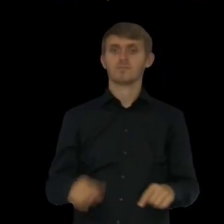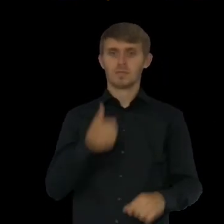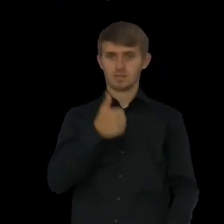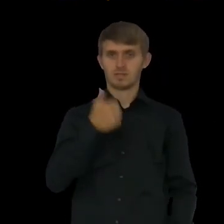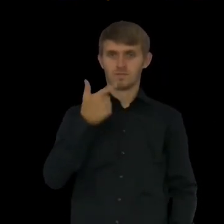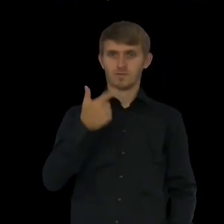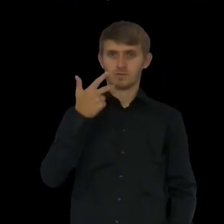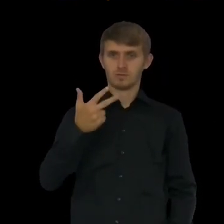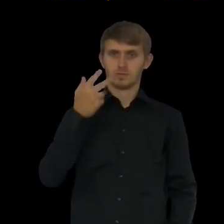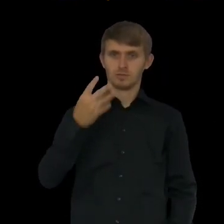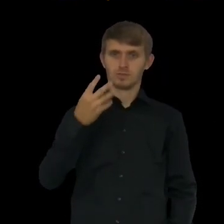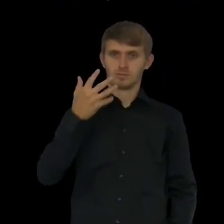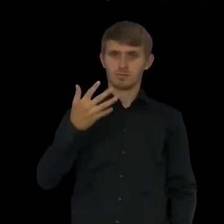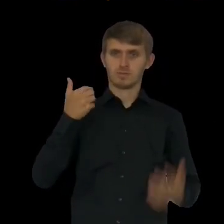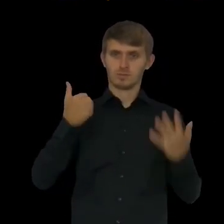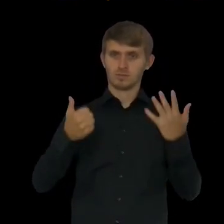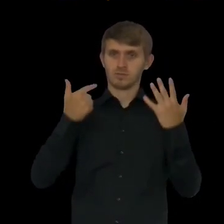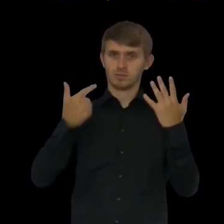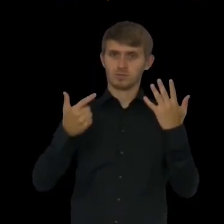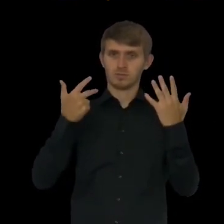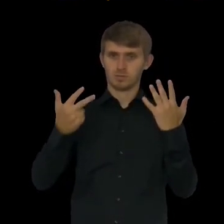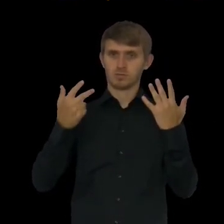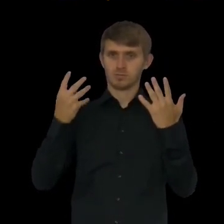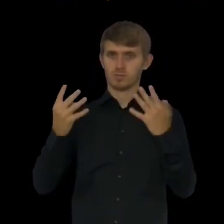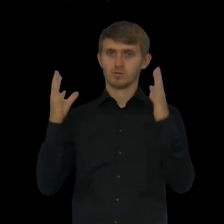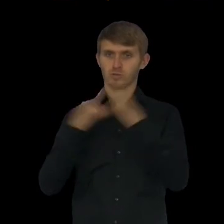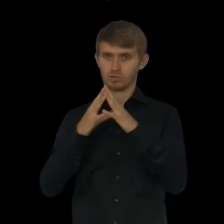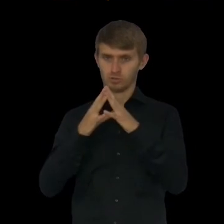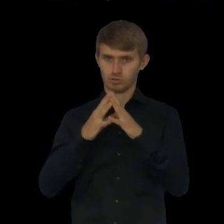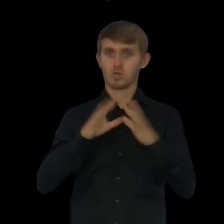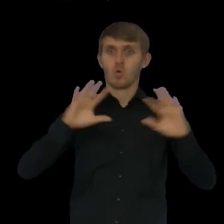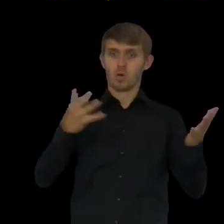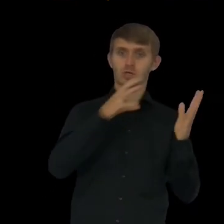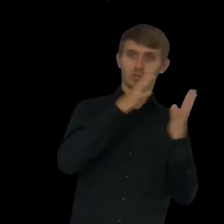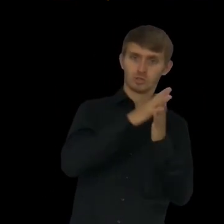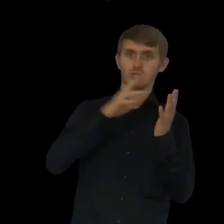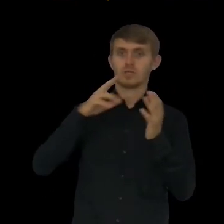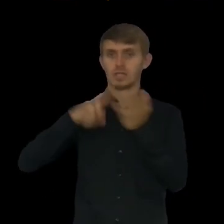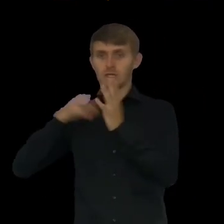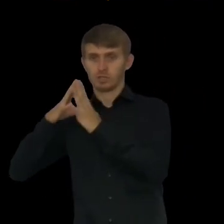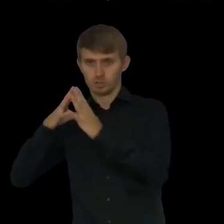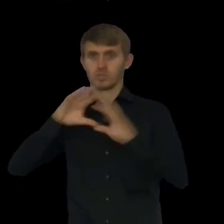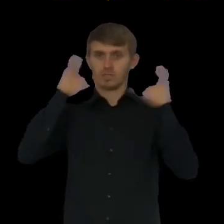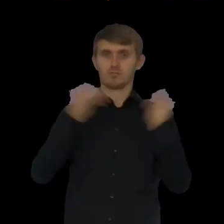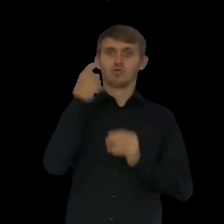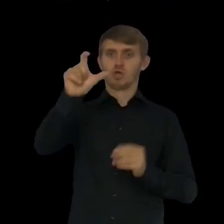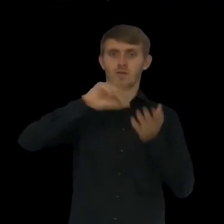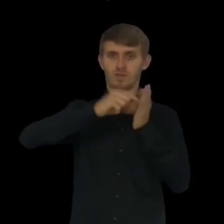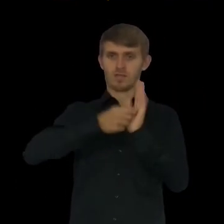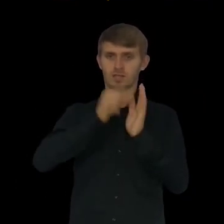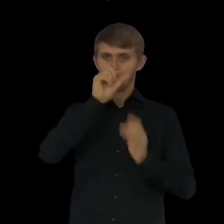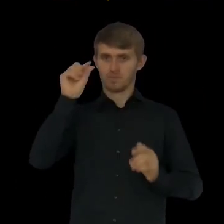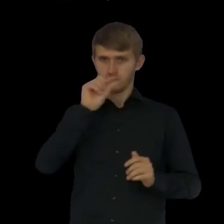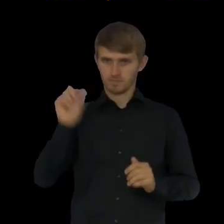dwa trzy cztery pięć sześć siedem osiem dziewięć dziesięć to jest kwadraty 10 na 10 czyli kwadracików jest z